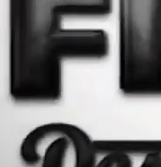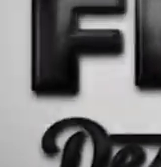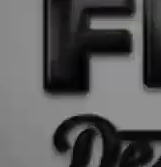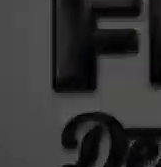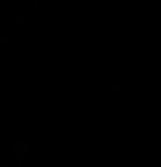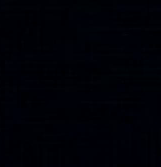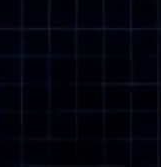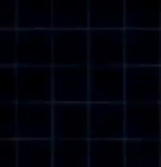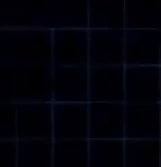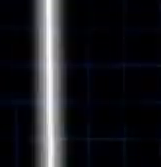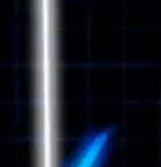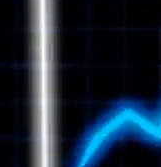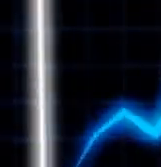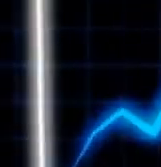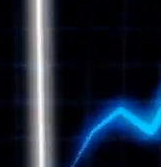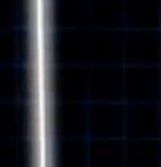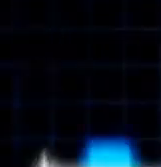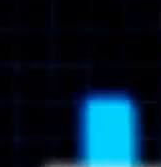2 देश की धड़कन.